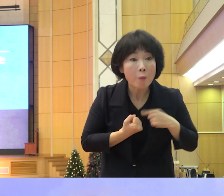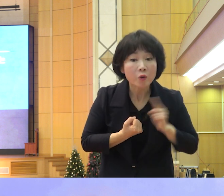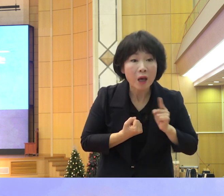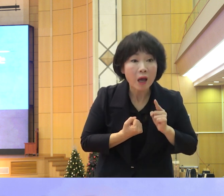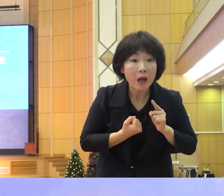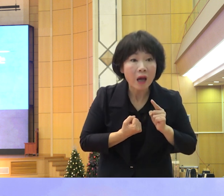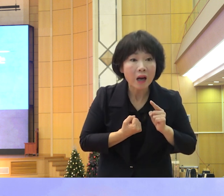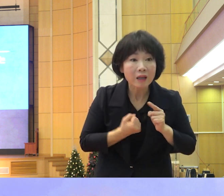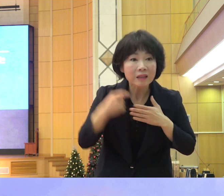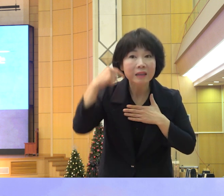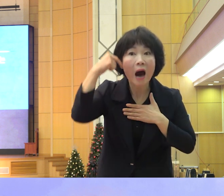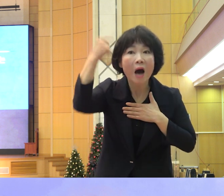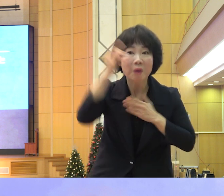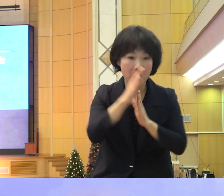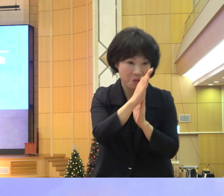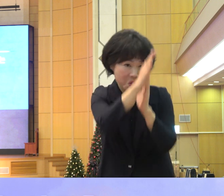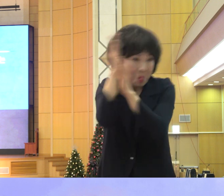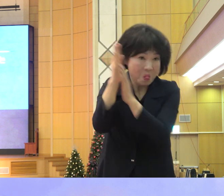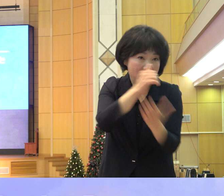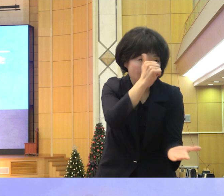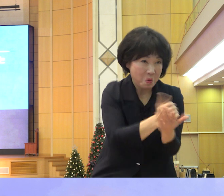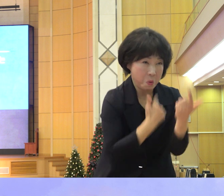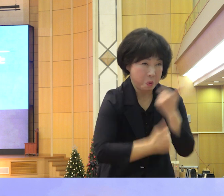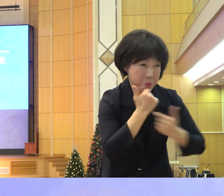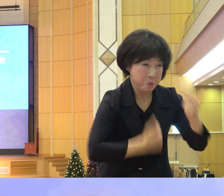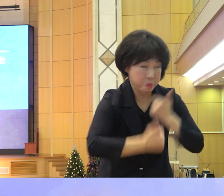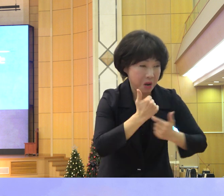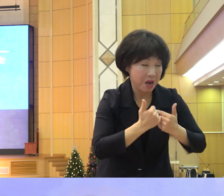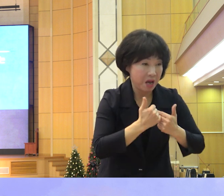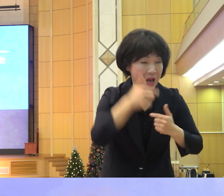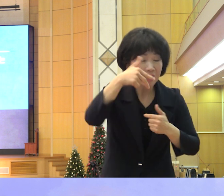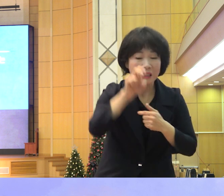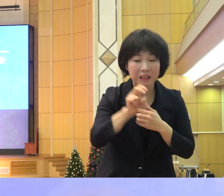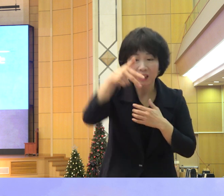후 짐짓죄를 범한 즉